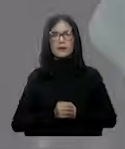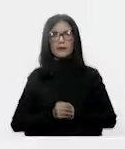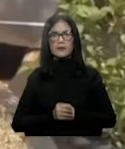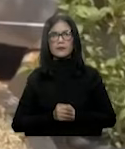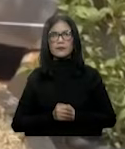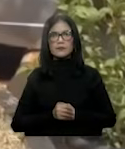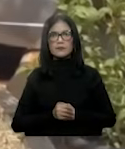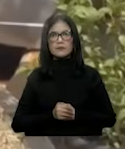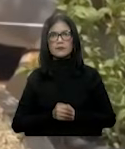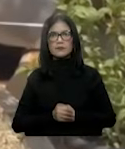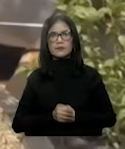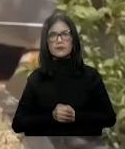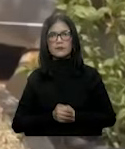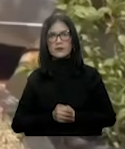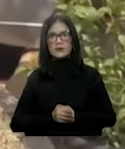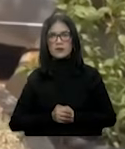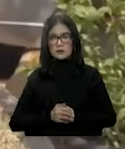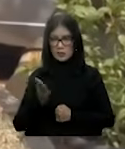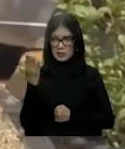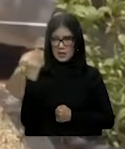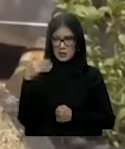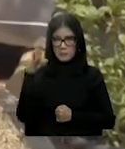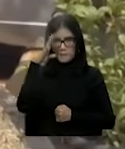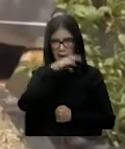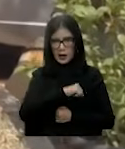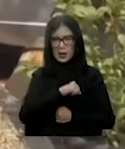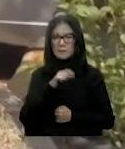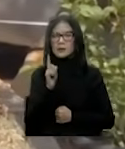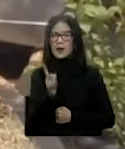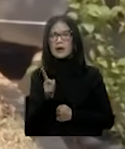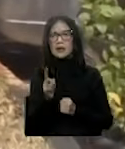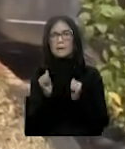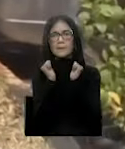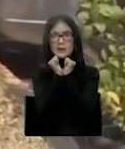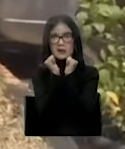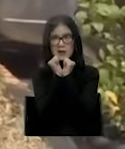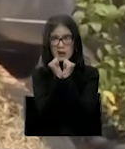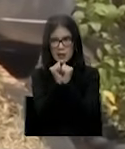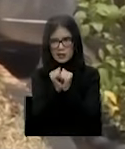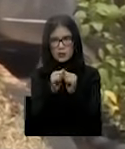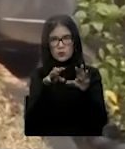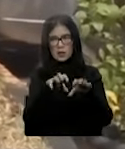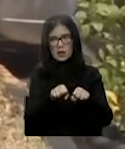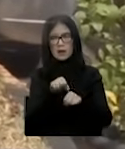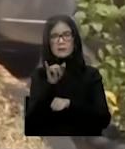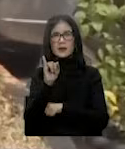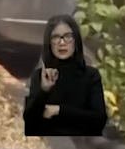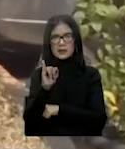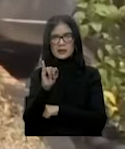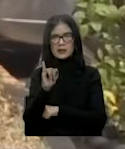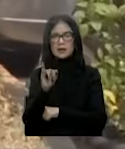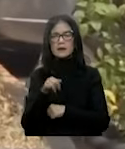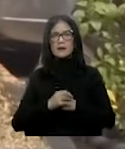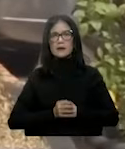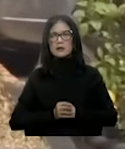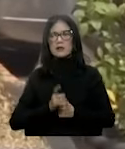tadi malam dilakukan penangkapan pada pelaku yang berinisial I. Dari yang kita